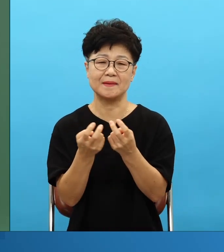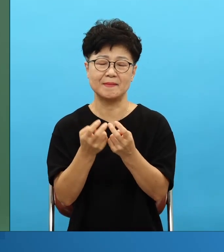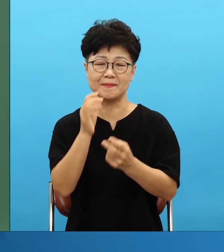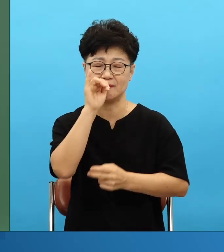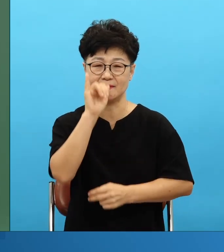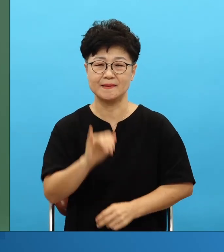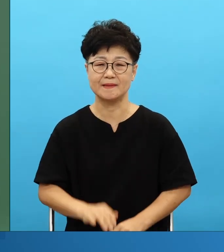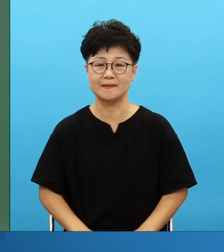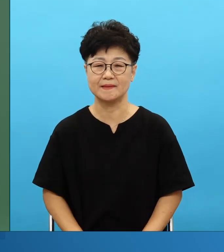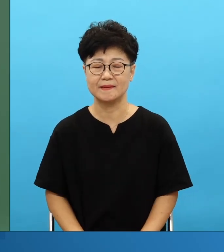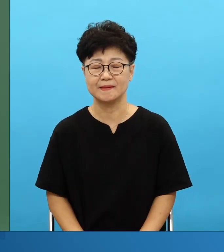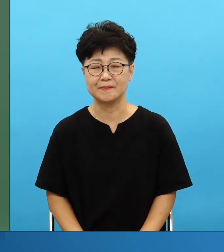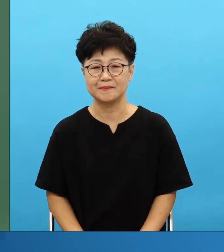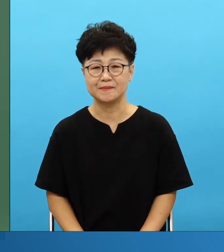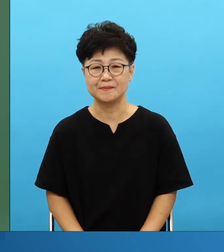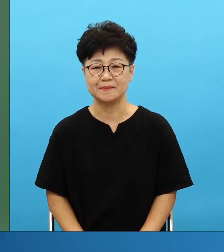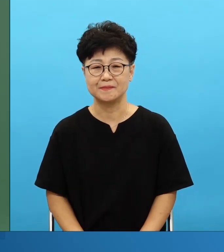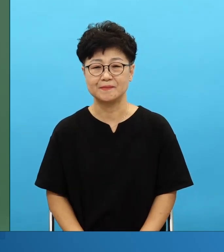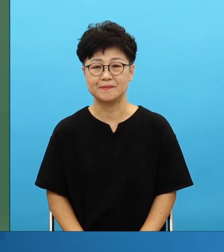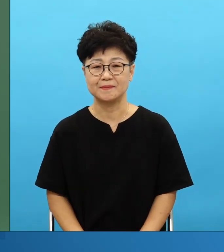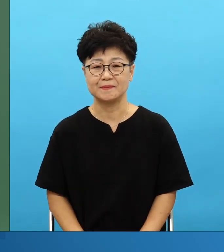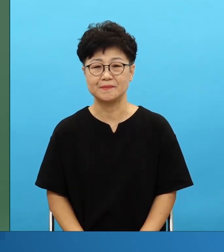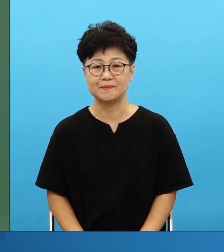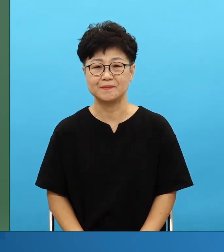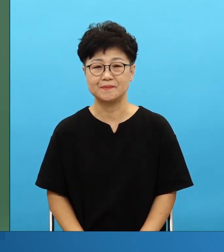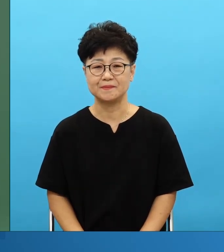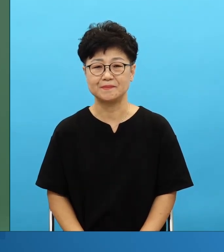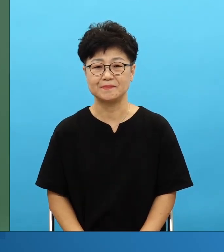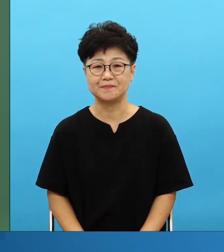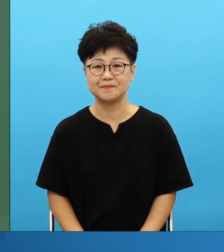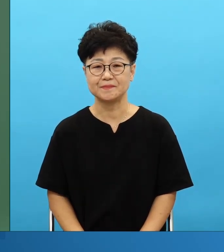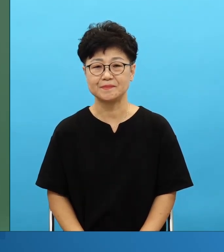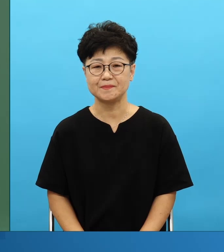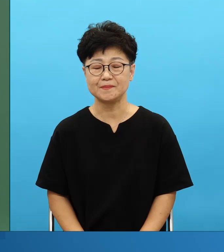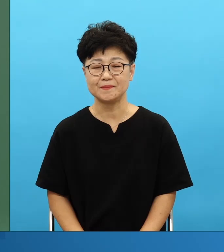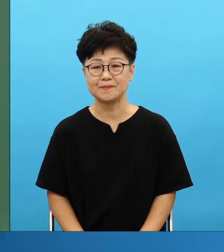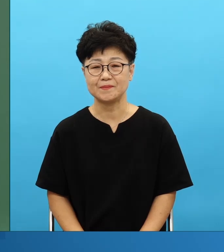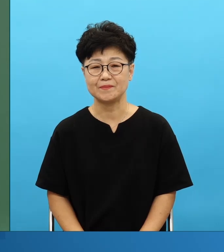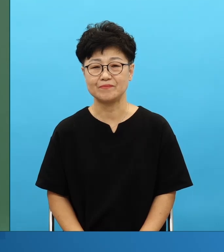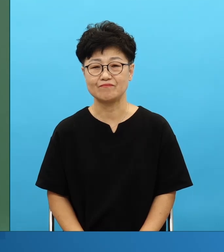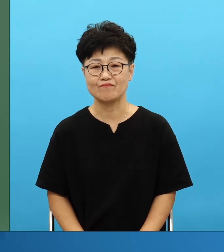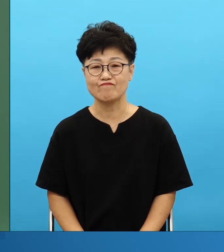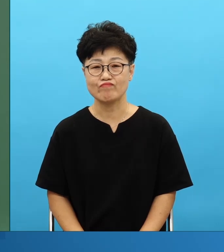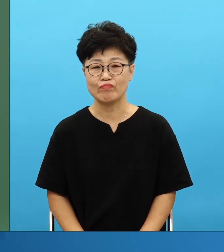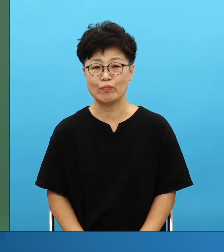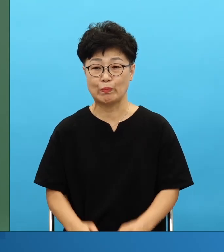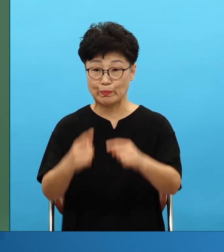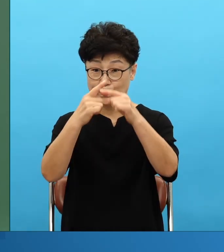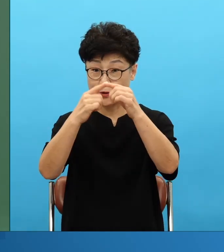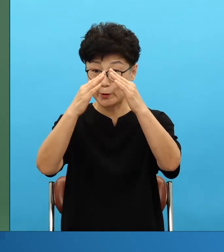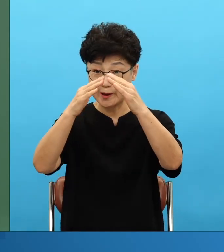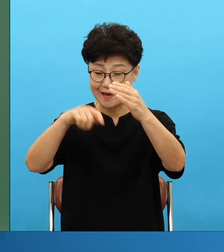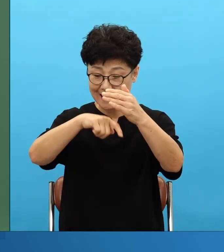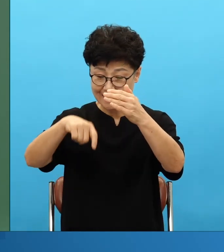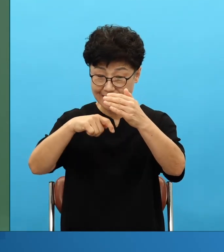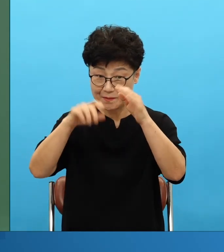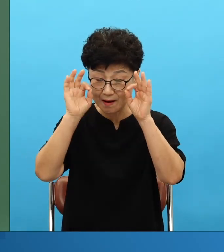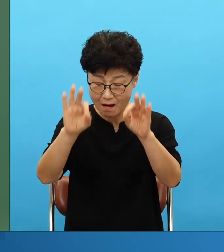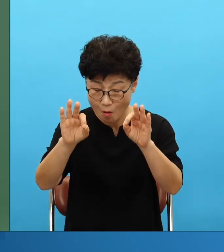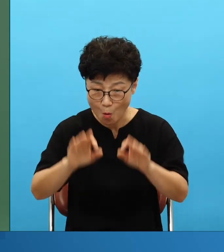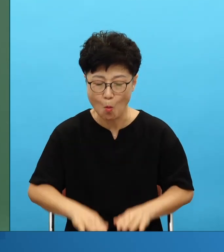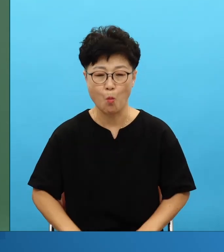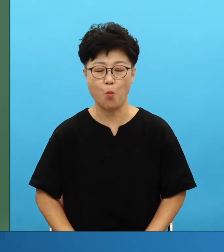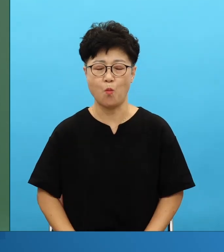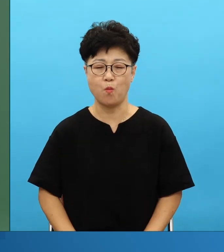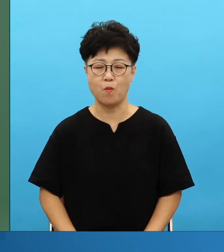보면은 섬기면서 이렇게 보면 딱 한두 명 전도할 사람이 있어요. And looking around the church as I served it, there